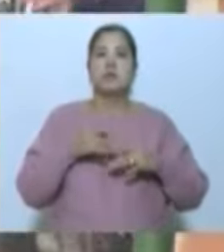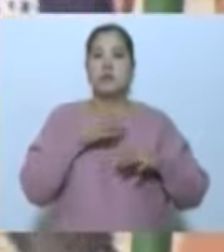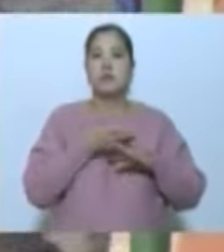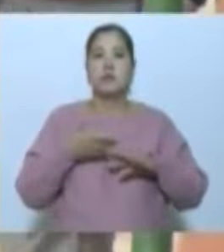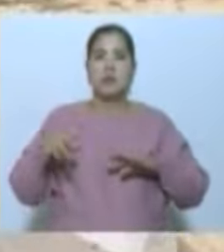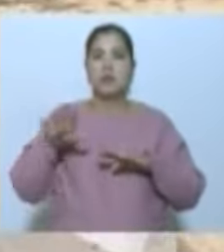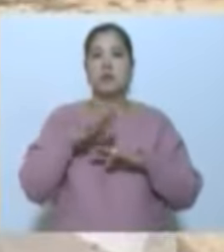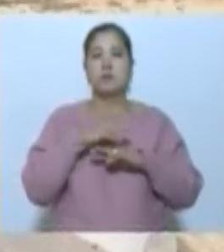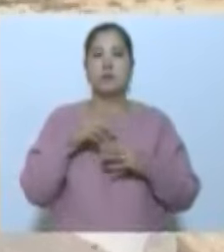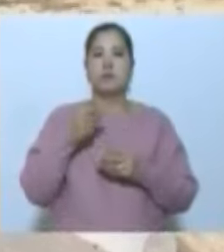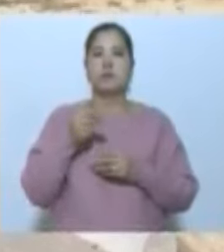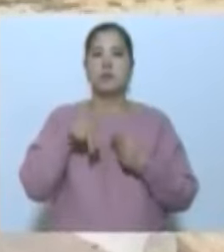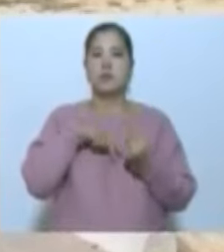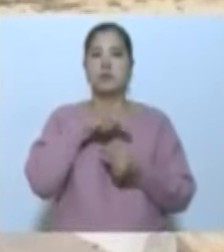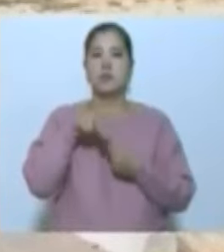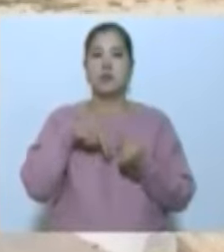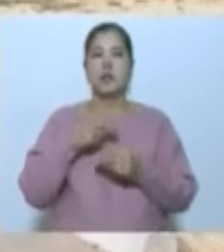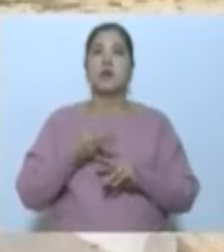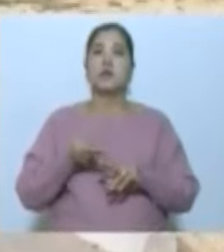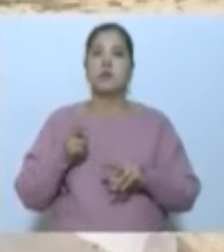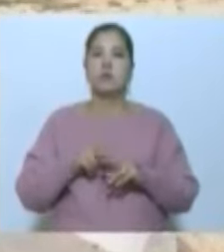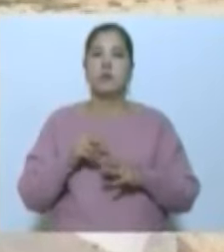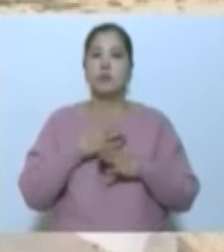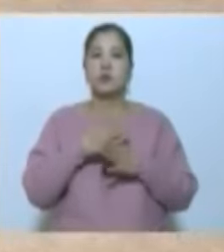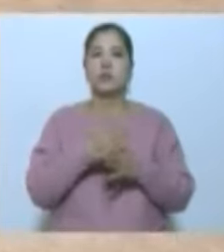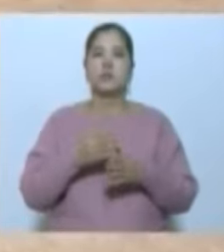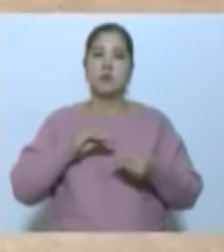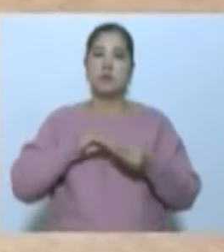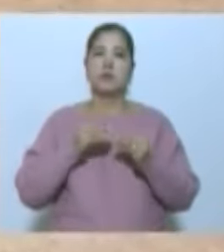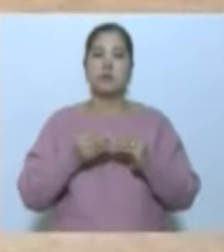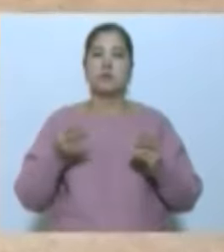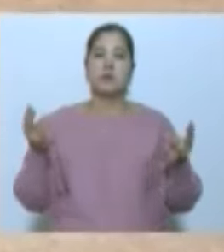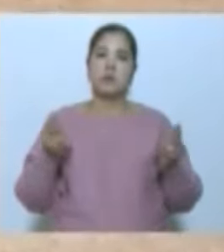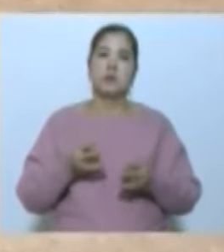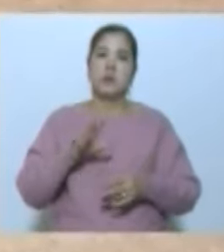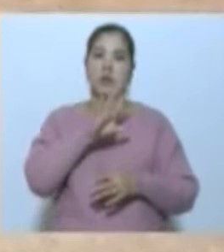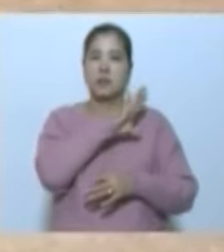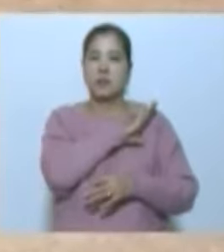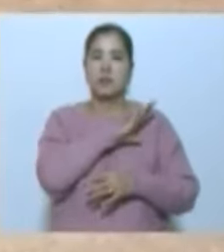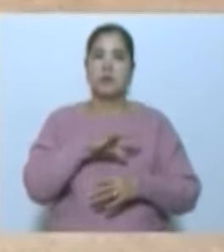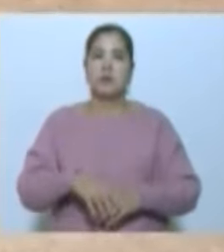выделение бюджета из республиканской казны, которая поможет в решении проблем села. Айжан Сабитқызы, Алмат Тавмуринов, Дидар.